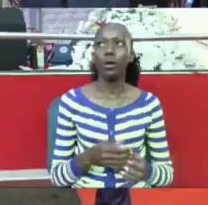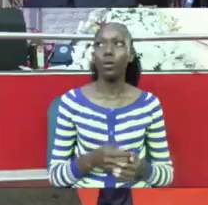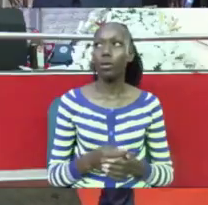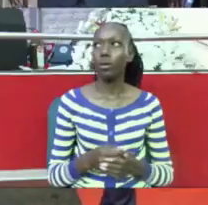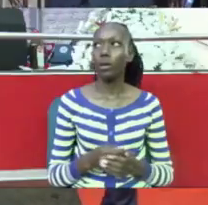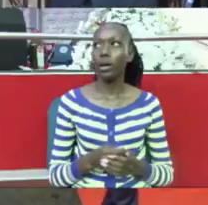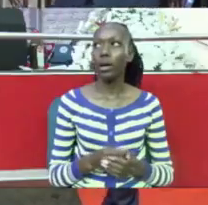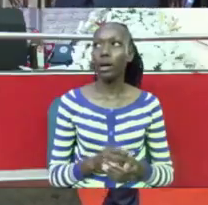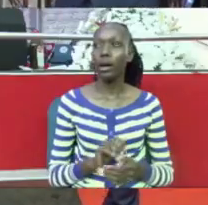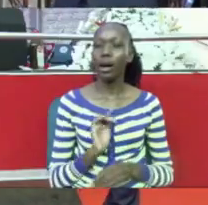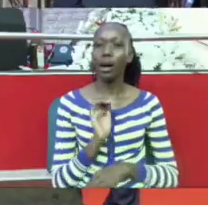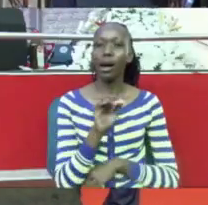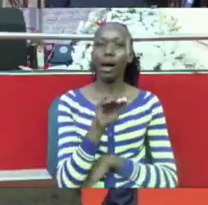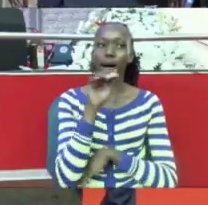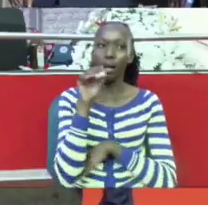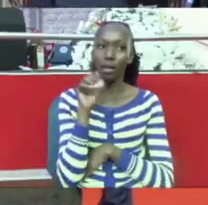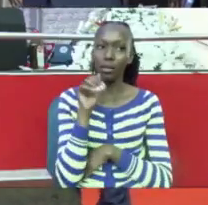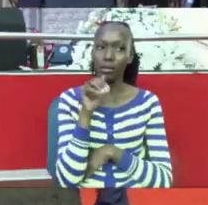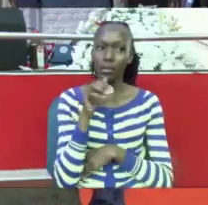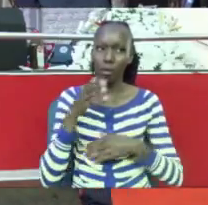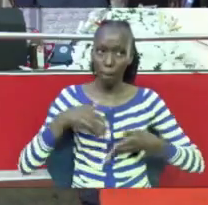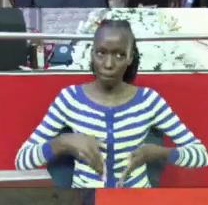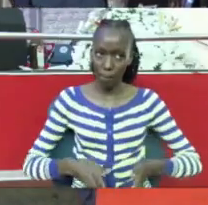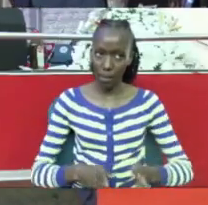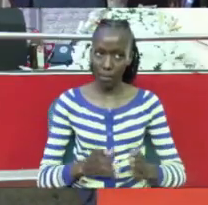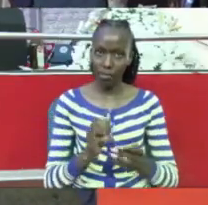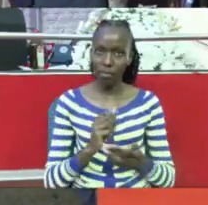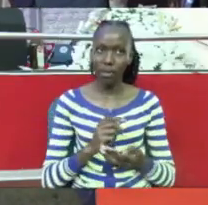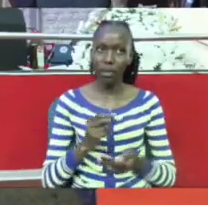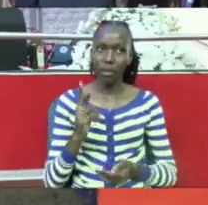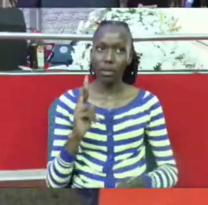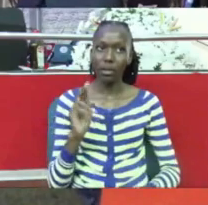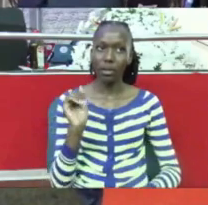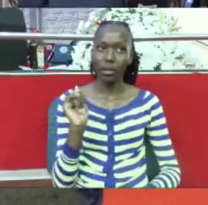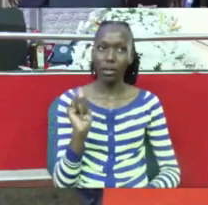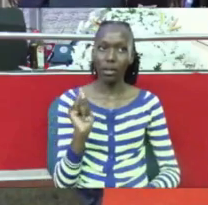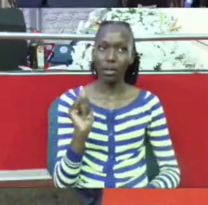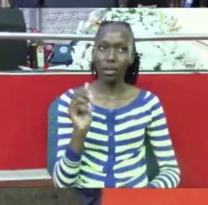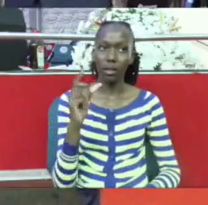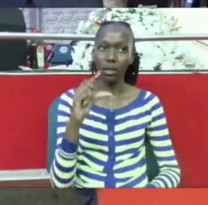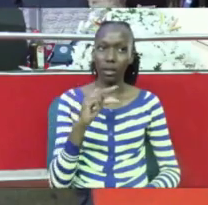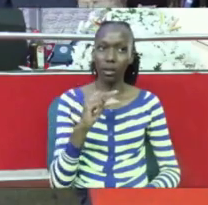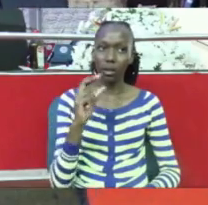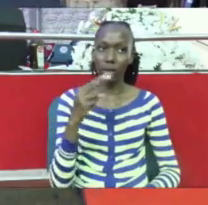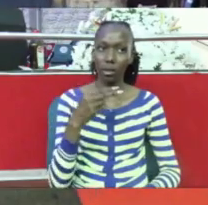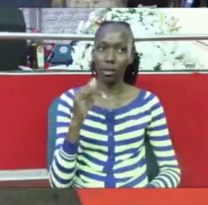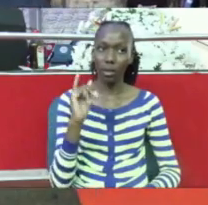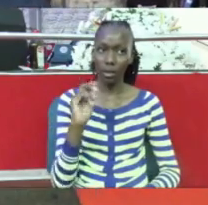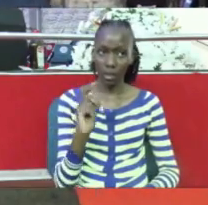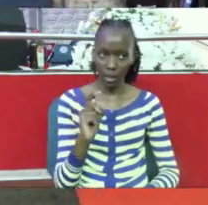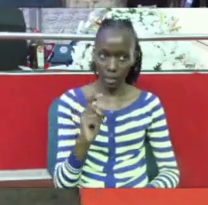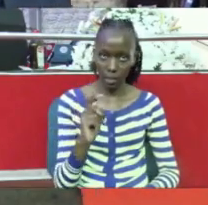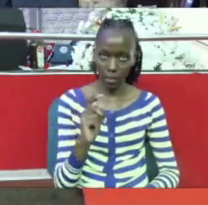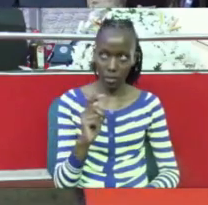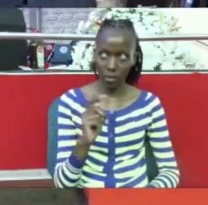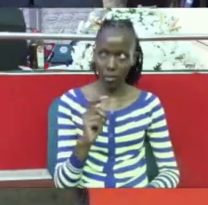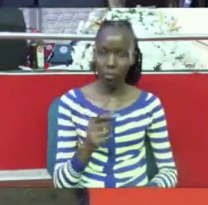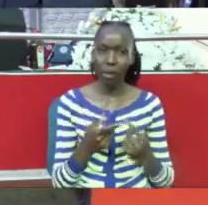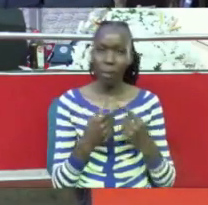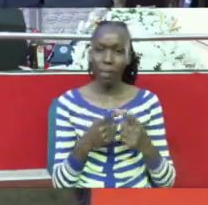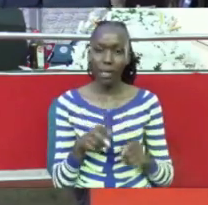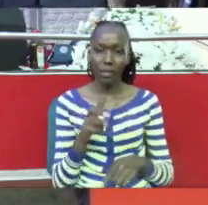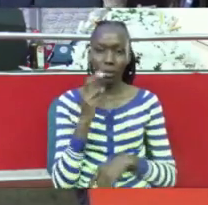wa uzaliwa wa kwanza. But he kept on looking at his brother. Lakini alimwangalia ndugu yake. And yearned to